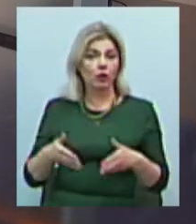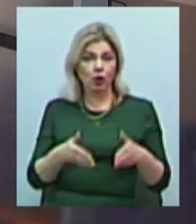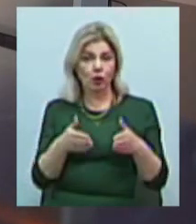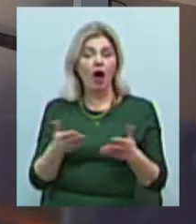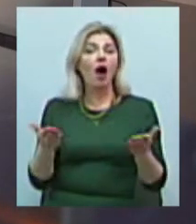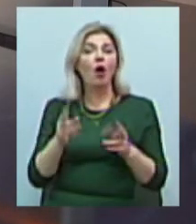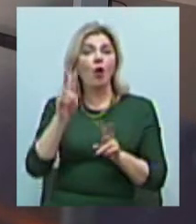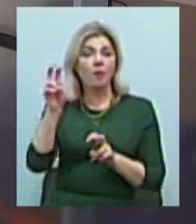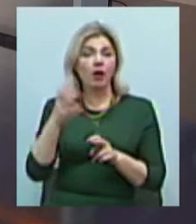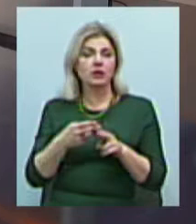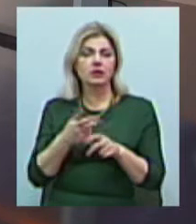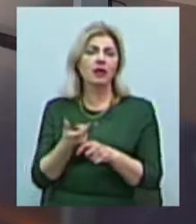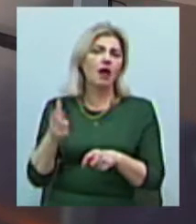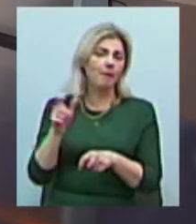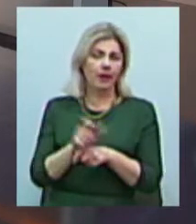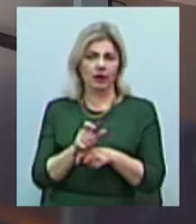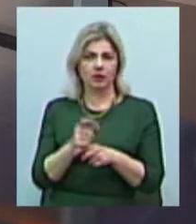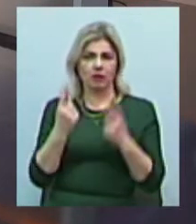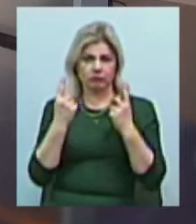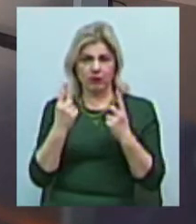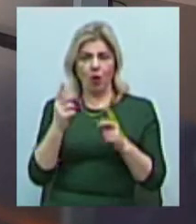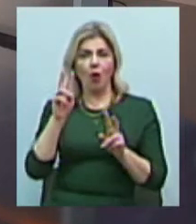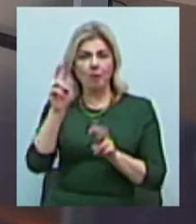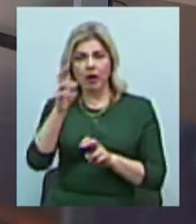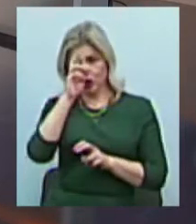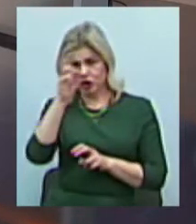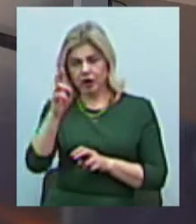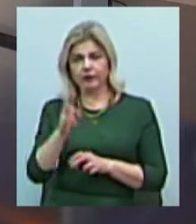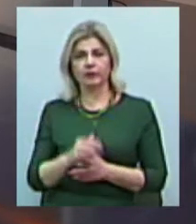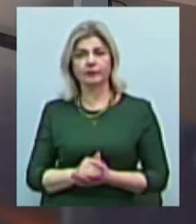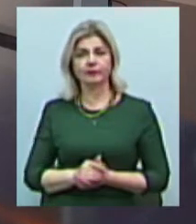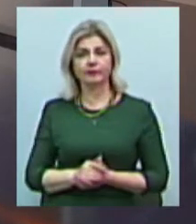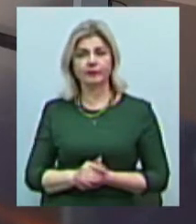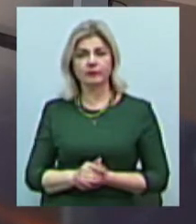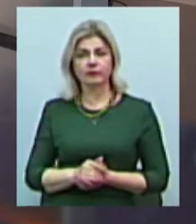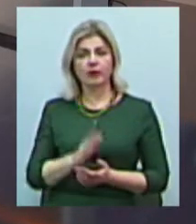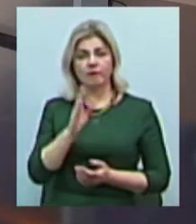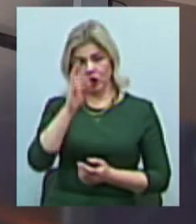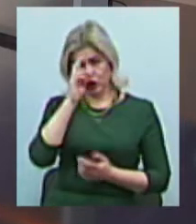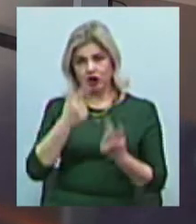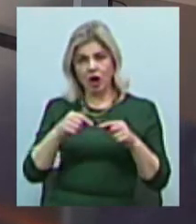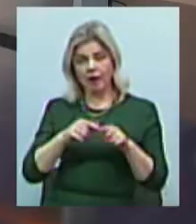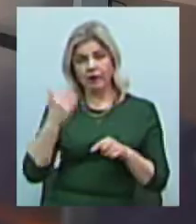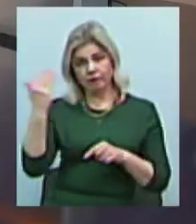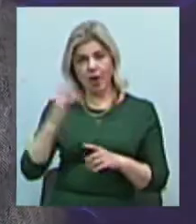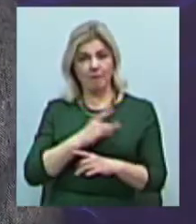компанію? Це найбільша компанія державна в державі Білорусь. Угу. Це